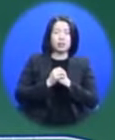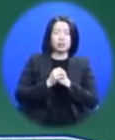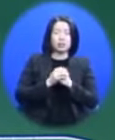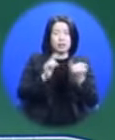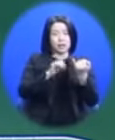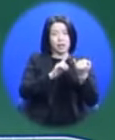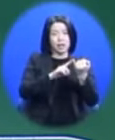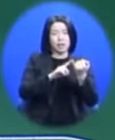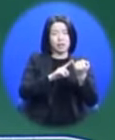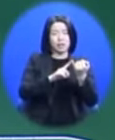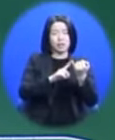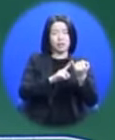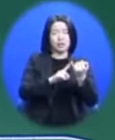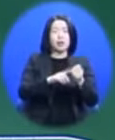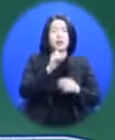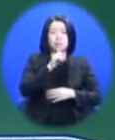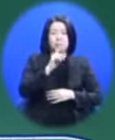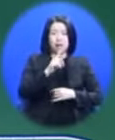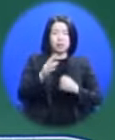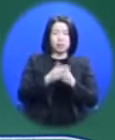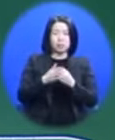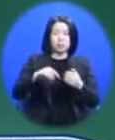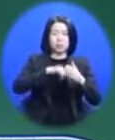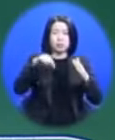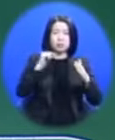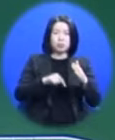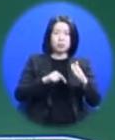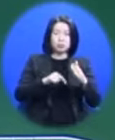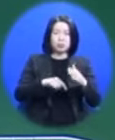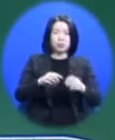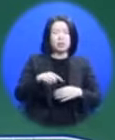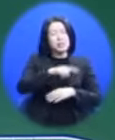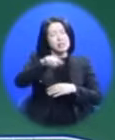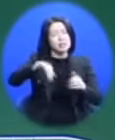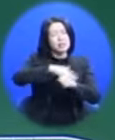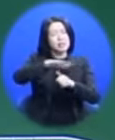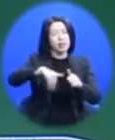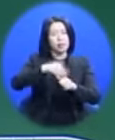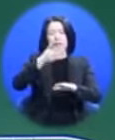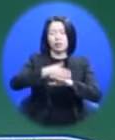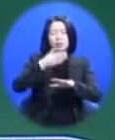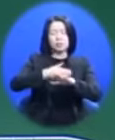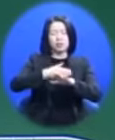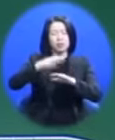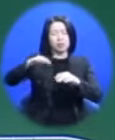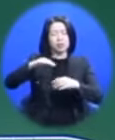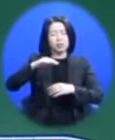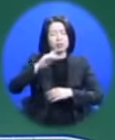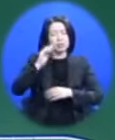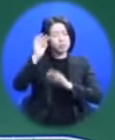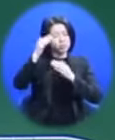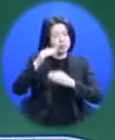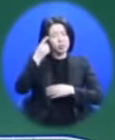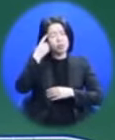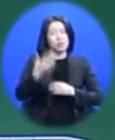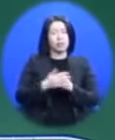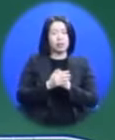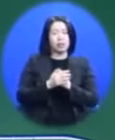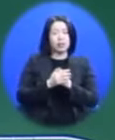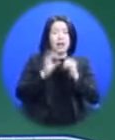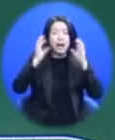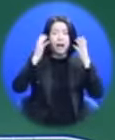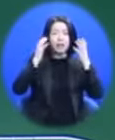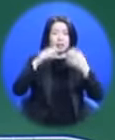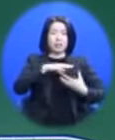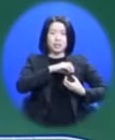아내의 이야기에 나는 속으로 이 상황이 감사할 상황인가? 아이가 심장이